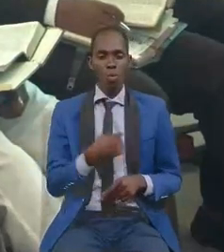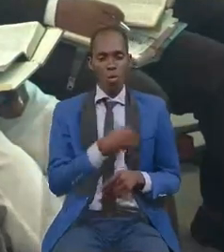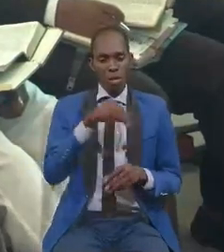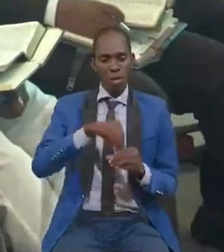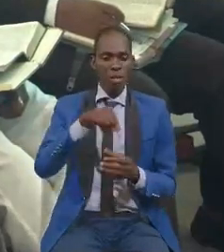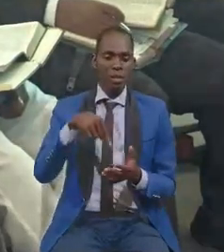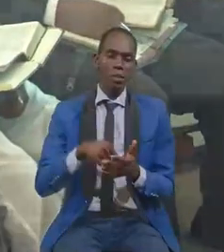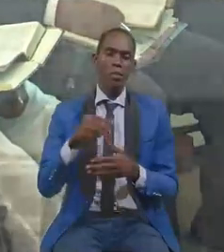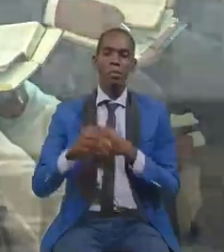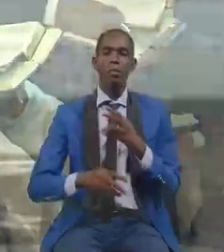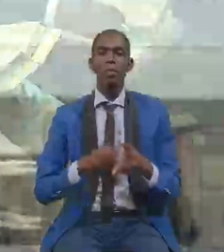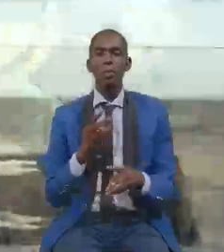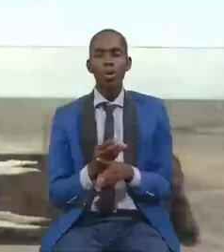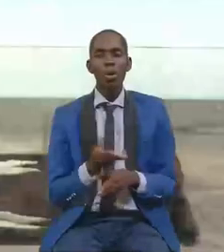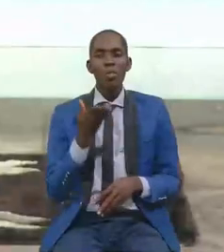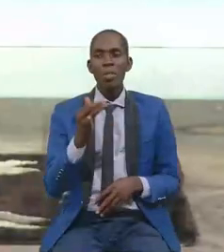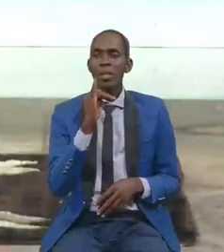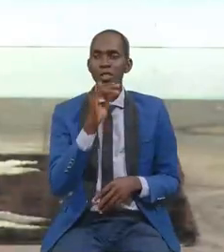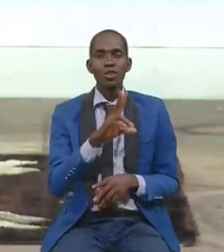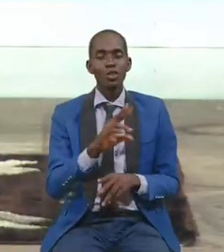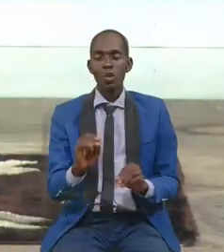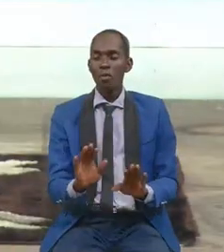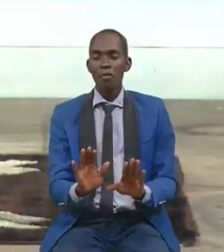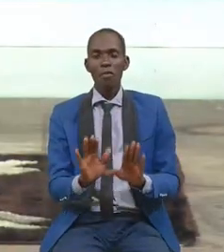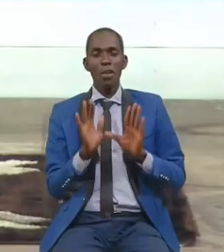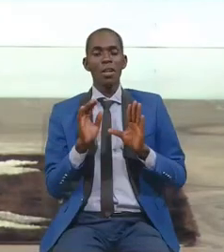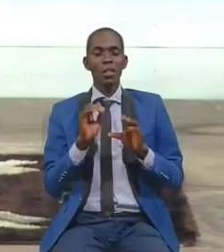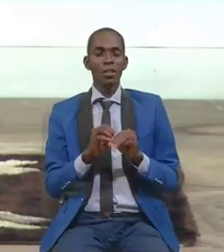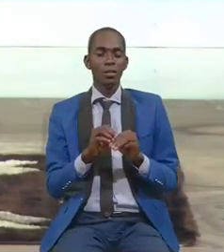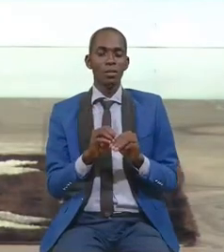monde. La crainte n'est pas dans l'amour.